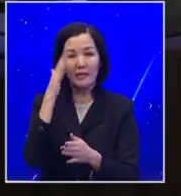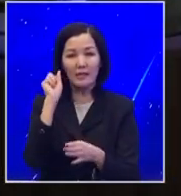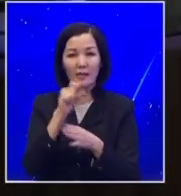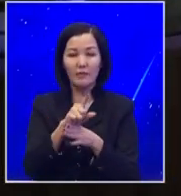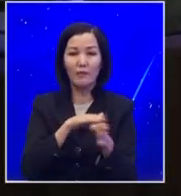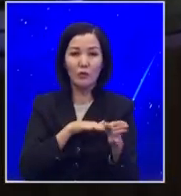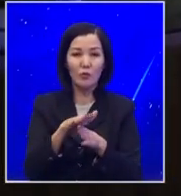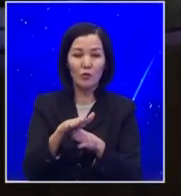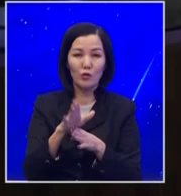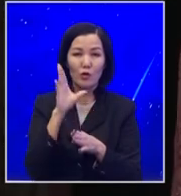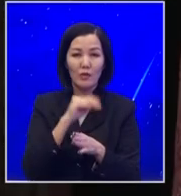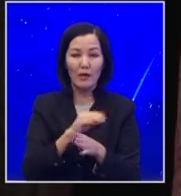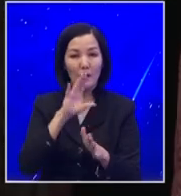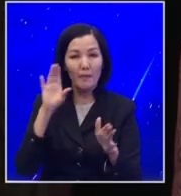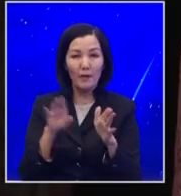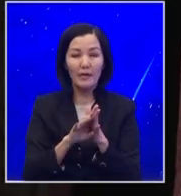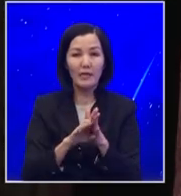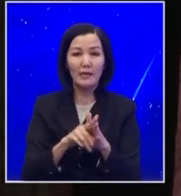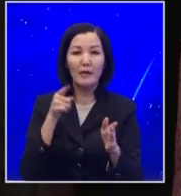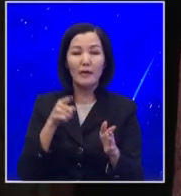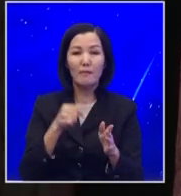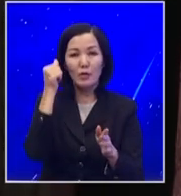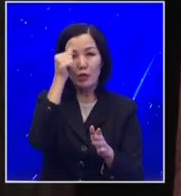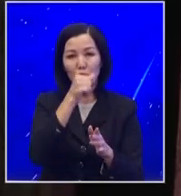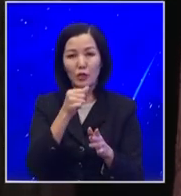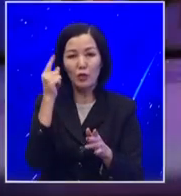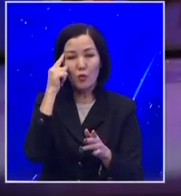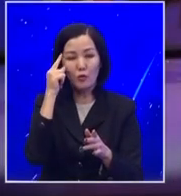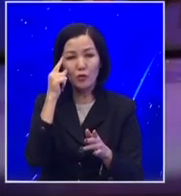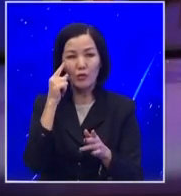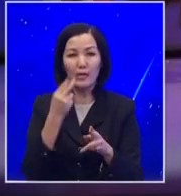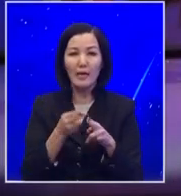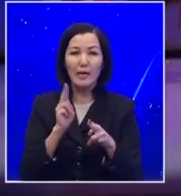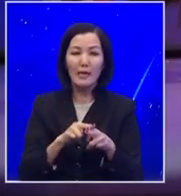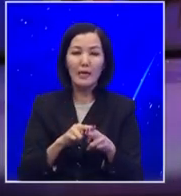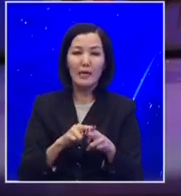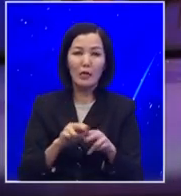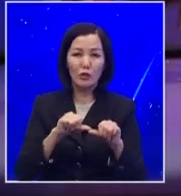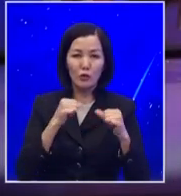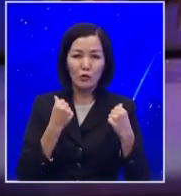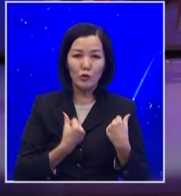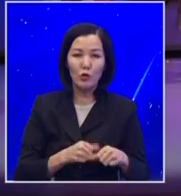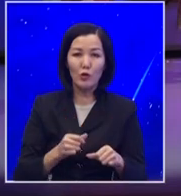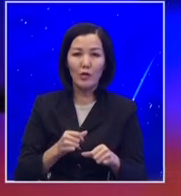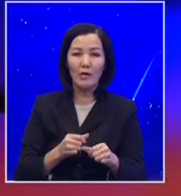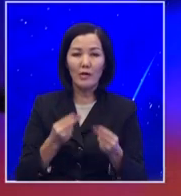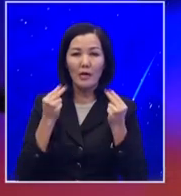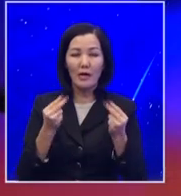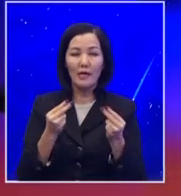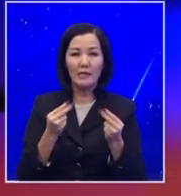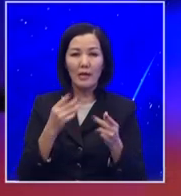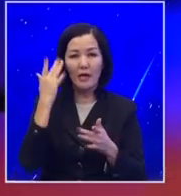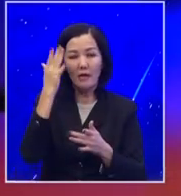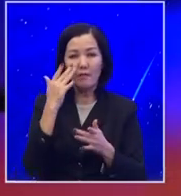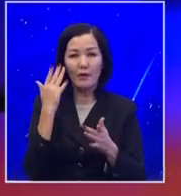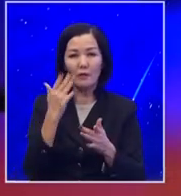кете алмайтын. Міне осы кезде мың жылда бір туатын ойшылдың асау жүрегі алғашқы ізгарманы үшін теңіздей толқиды.